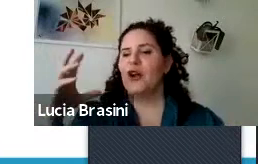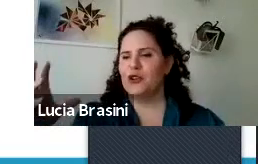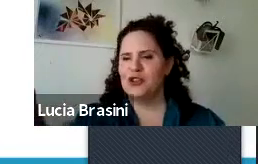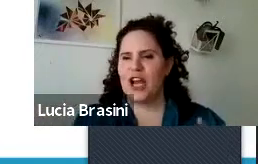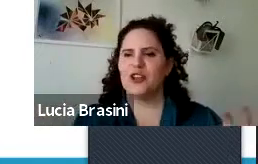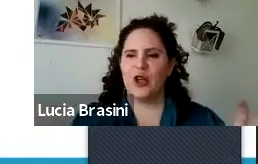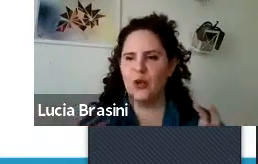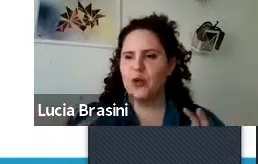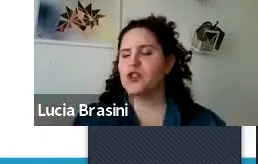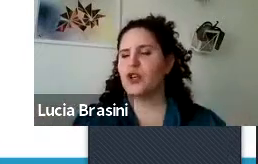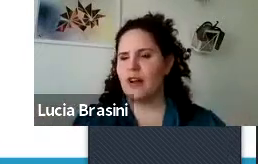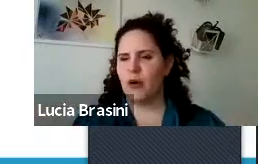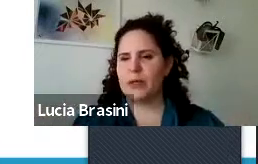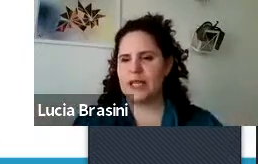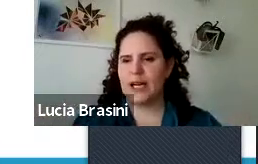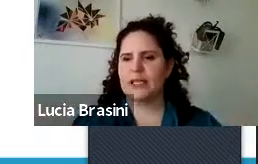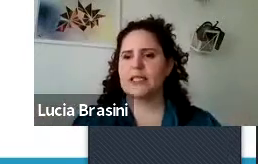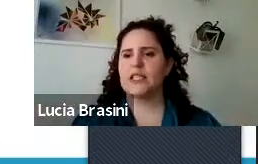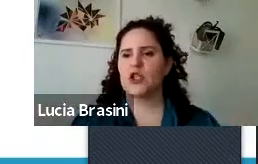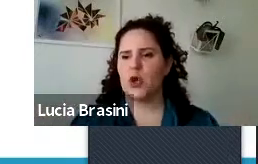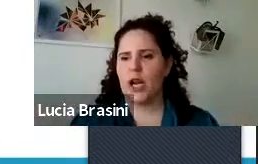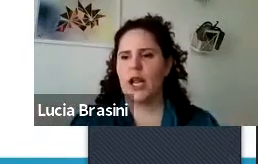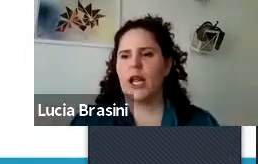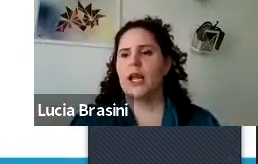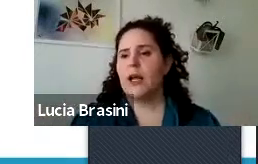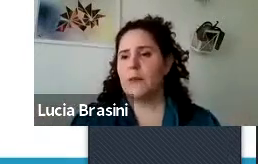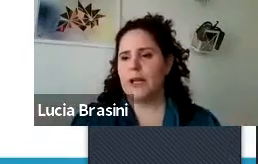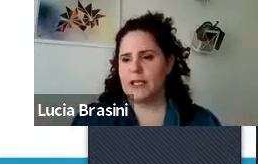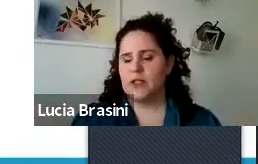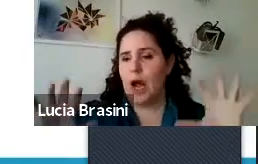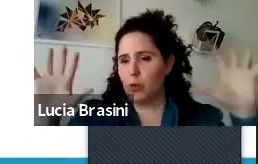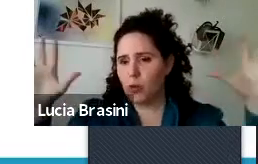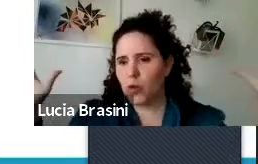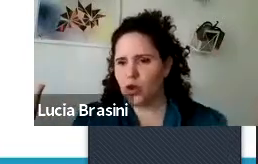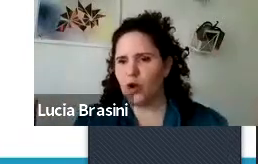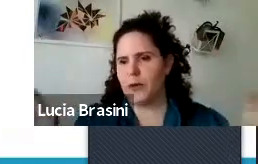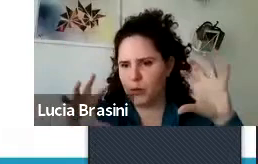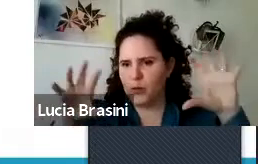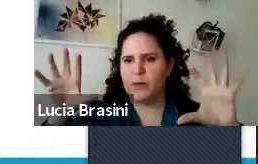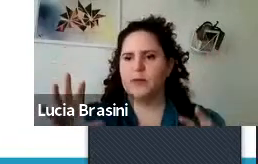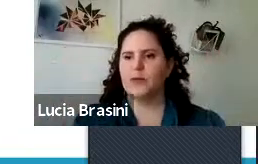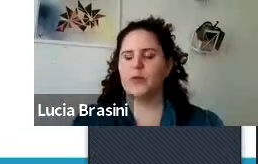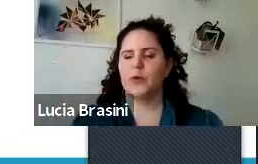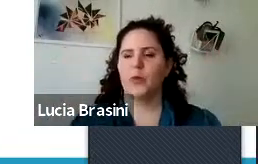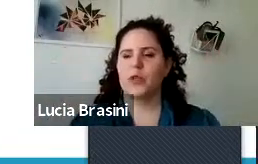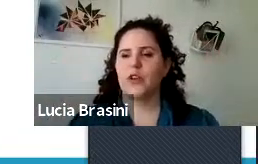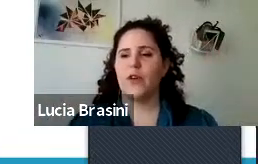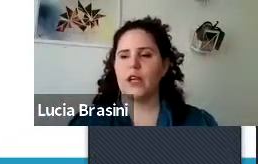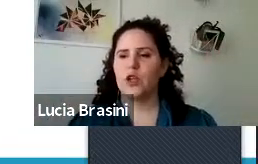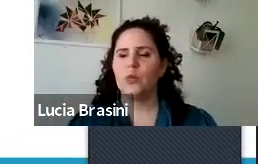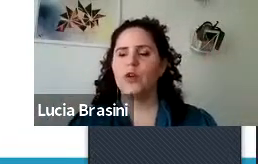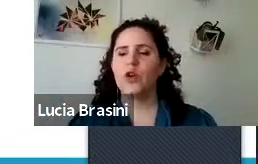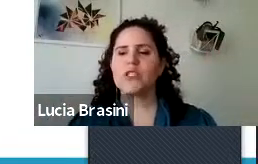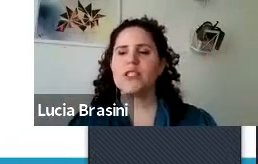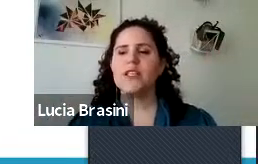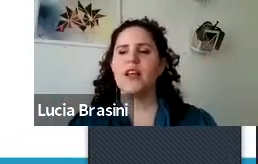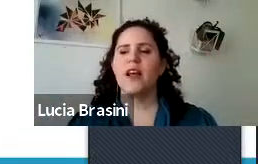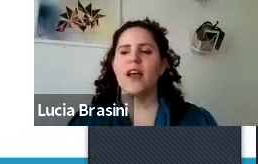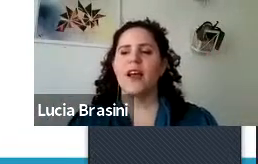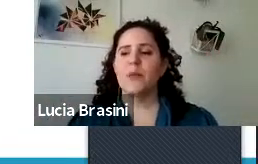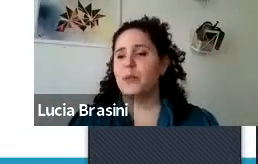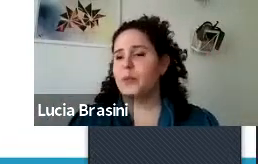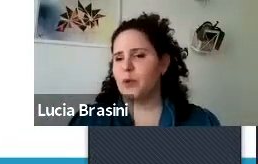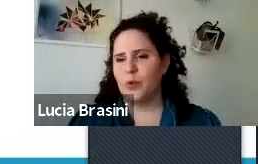volta l'oggetto a cui bisognava prestare attenzione. Benissimo, al buio, per cui con questi effetti